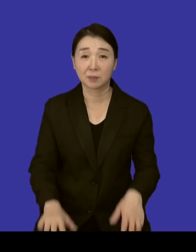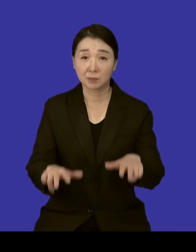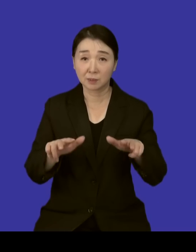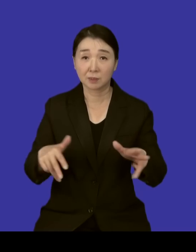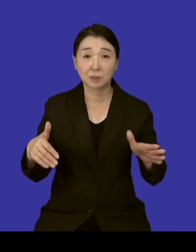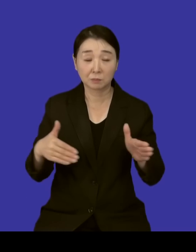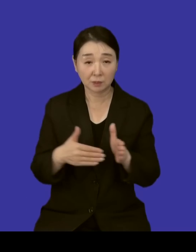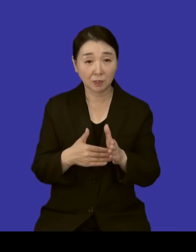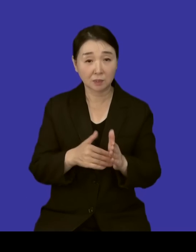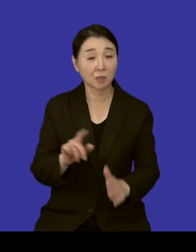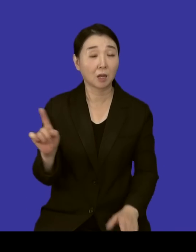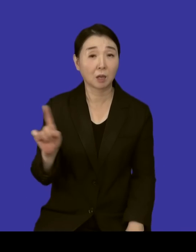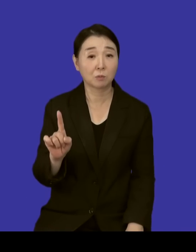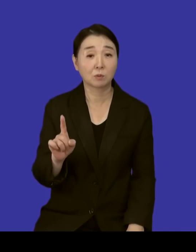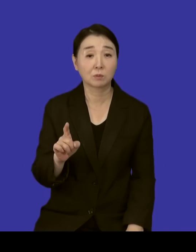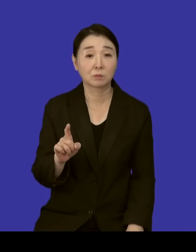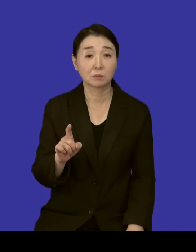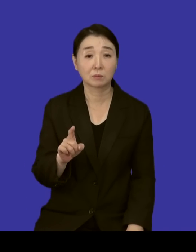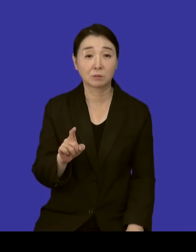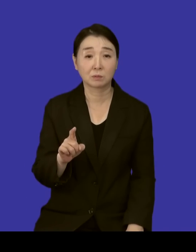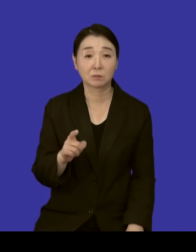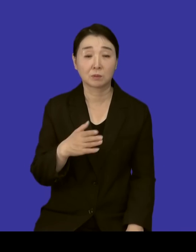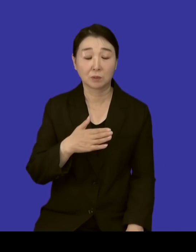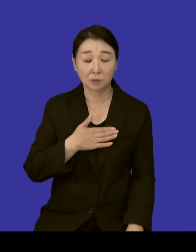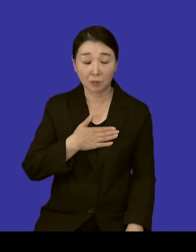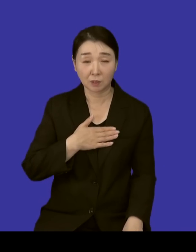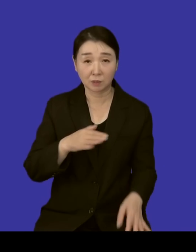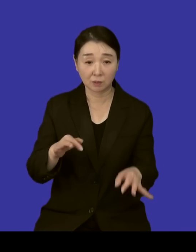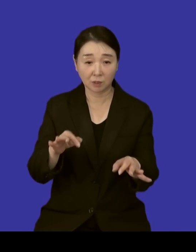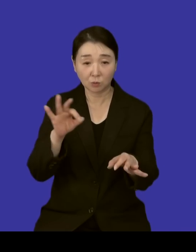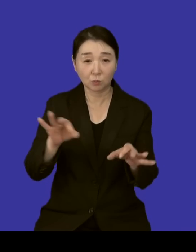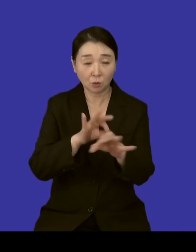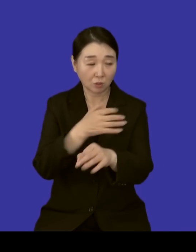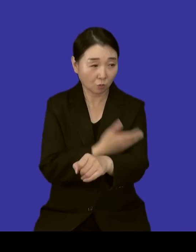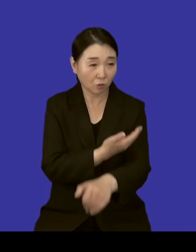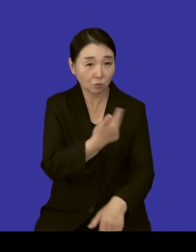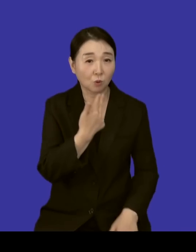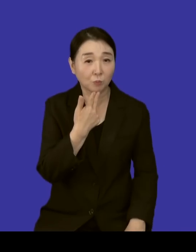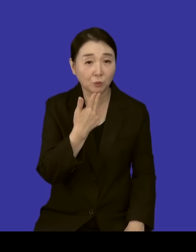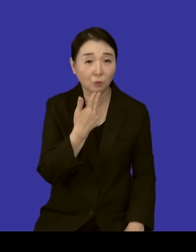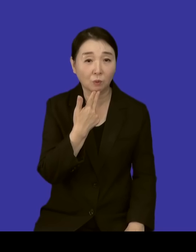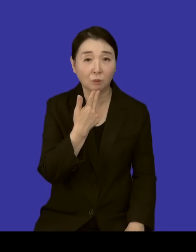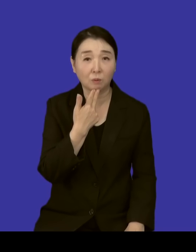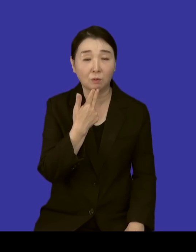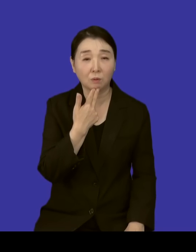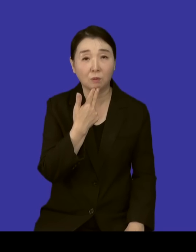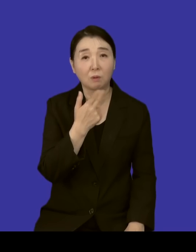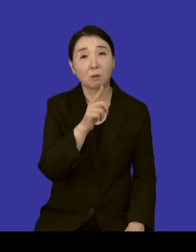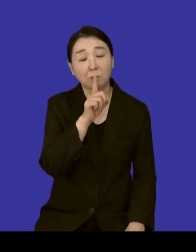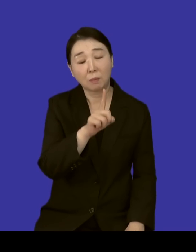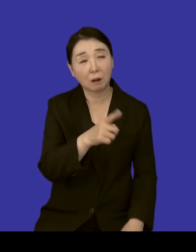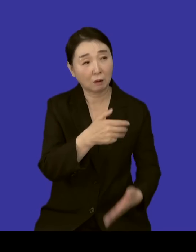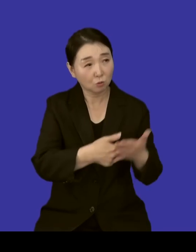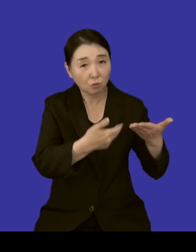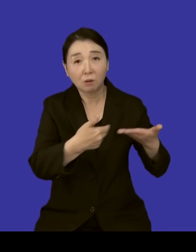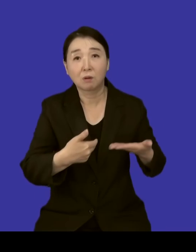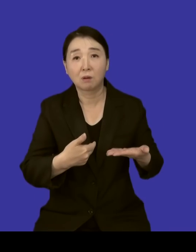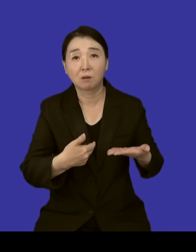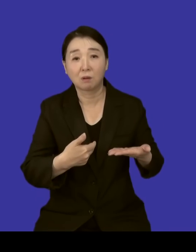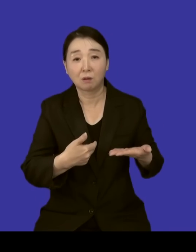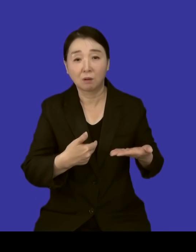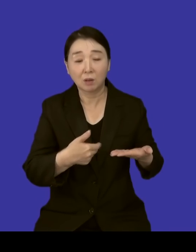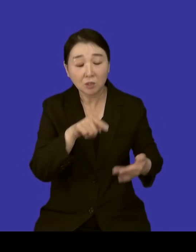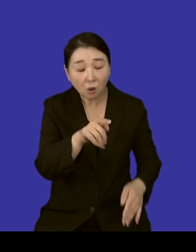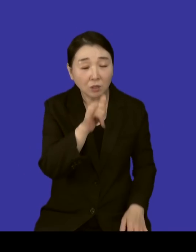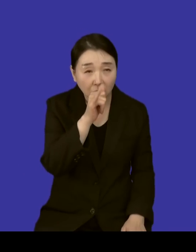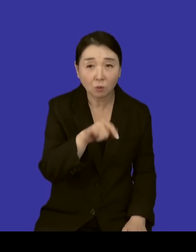지금까지 아무것도 저한테 경제권도 안 주고 막 유언을 하는 거예요. 뭐 이건 여기